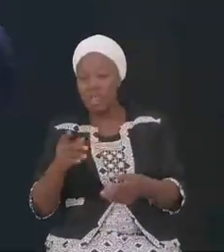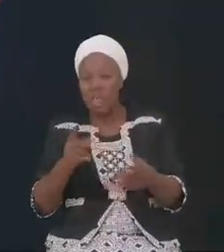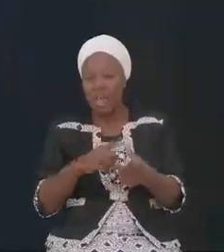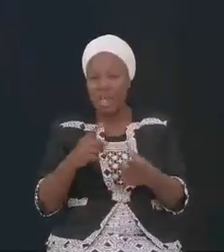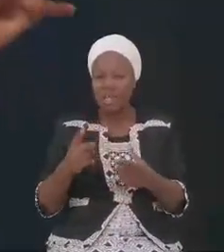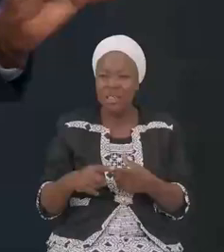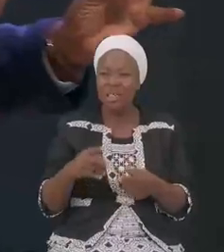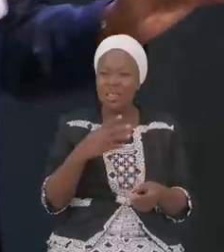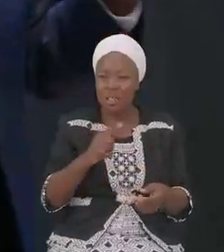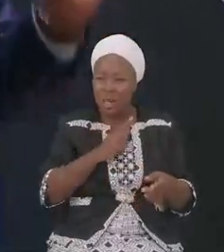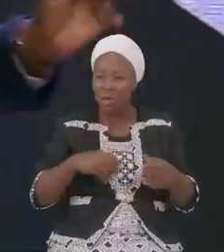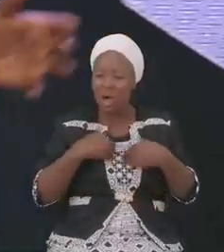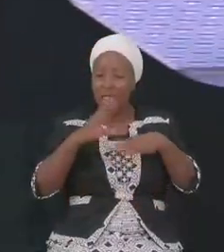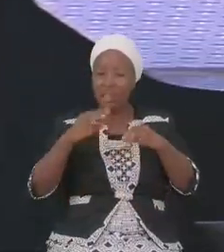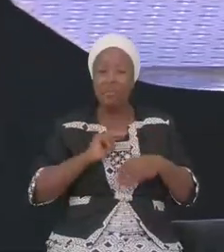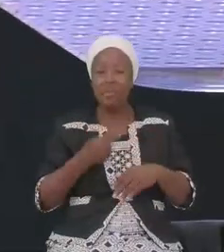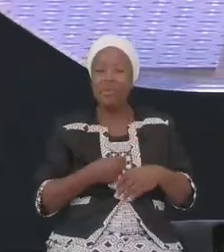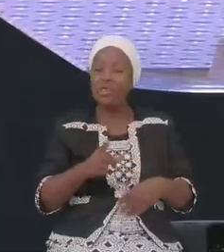tu passes,